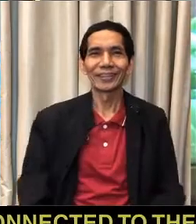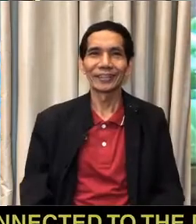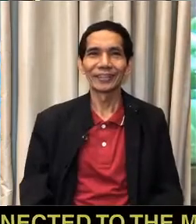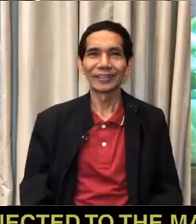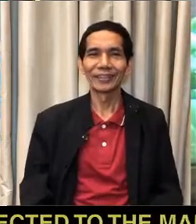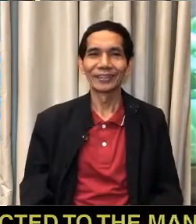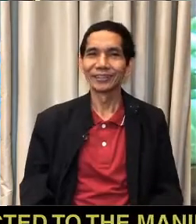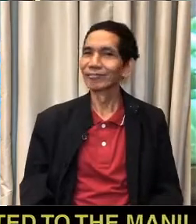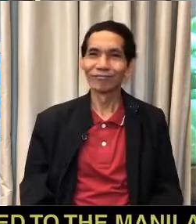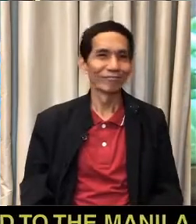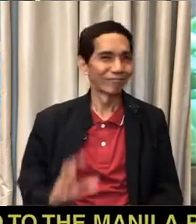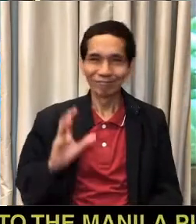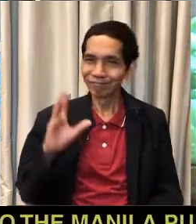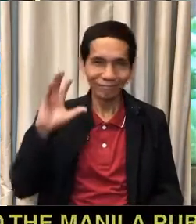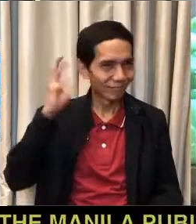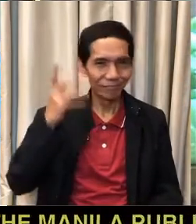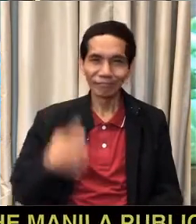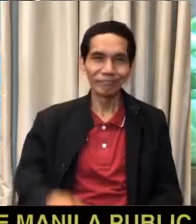Alang niya.